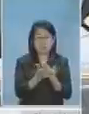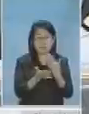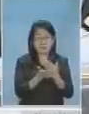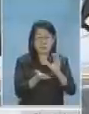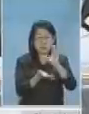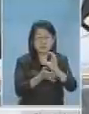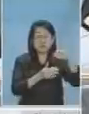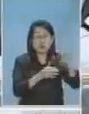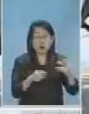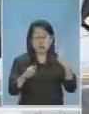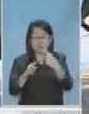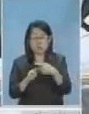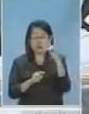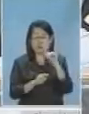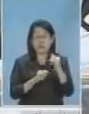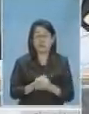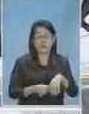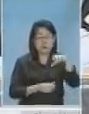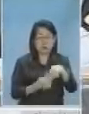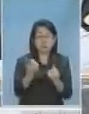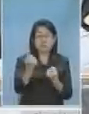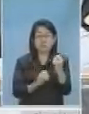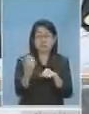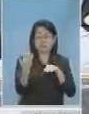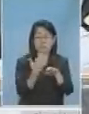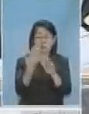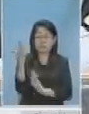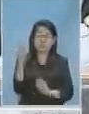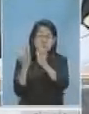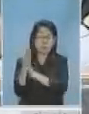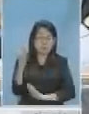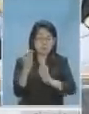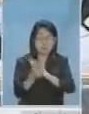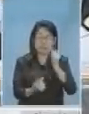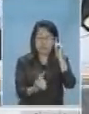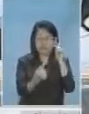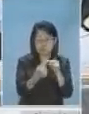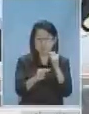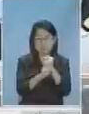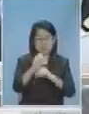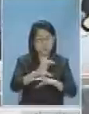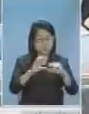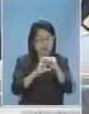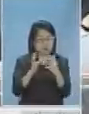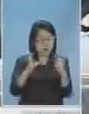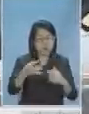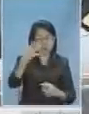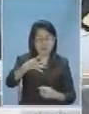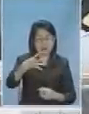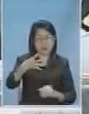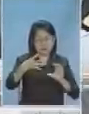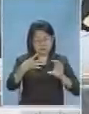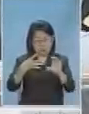ณนะครับกรมทางหลวงได้ตั้งเป้าหมายไว้4เรื่องครับในการใช้งบประมาณของท่